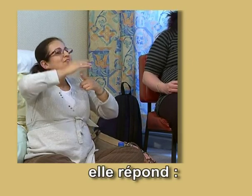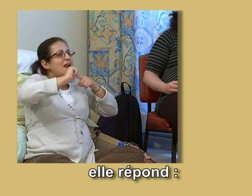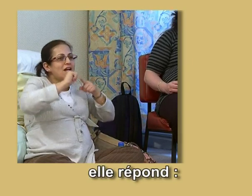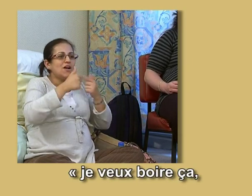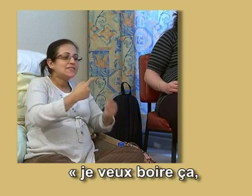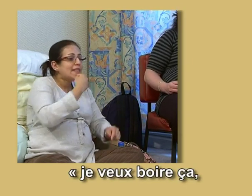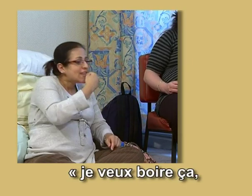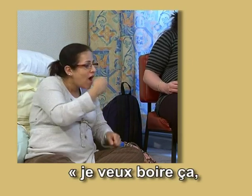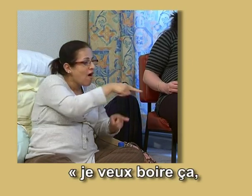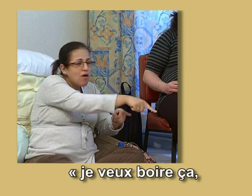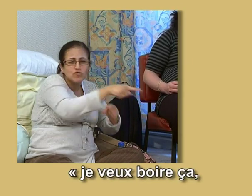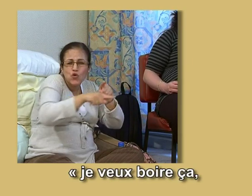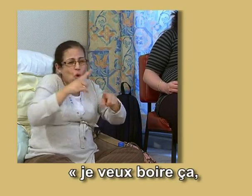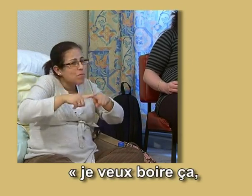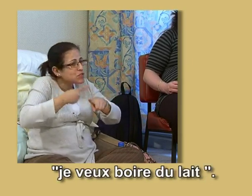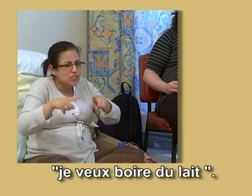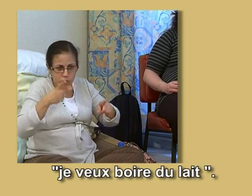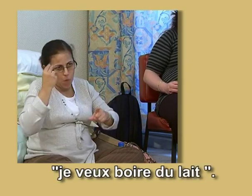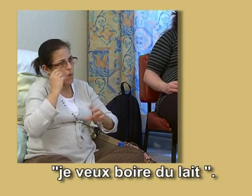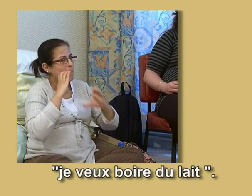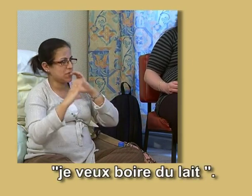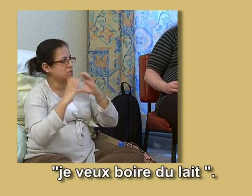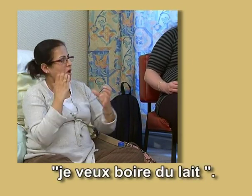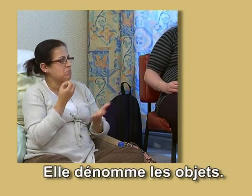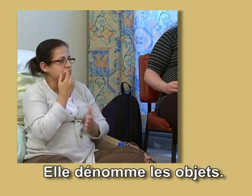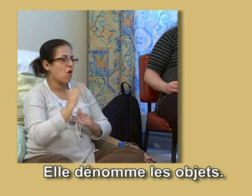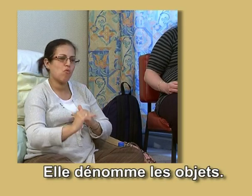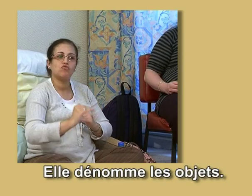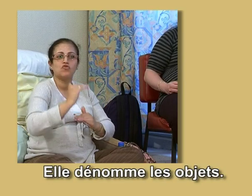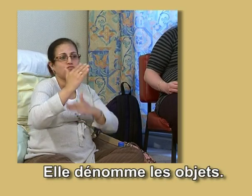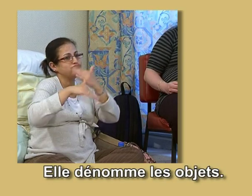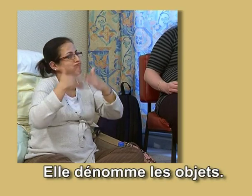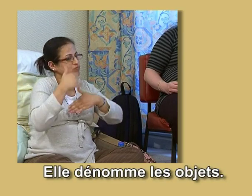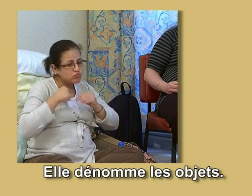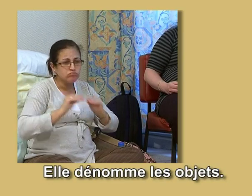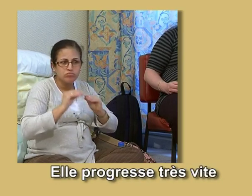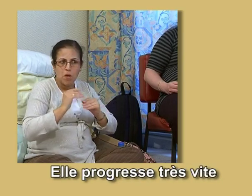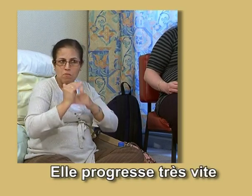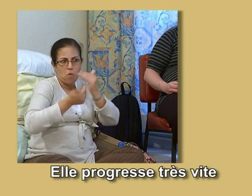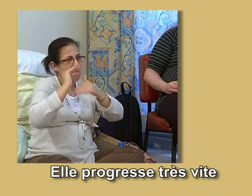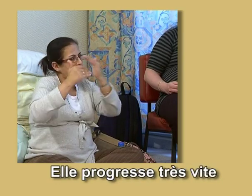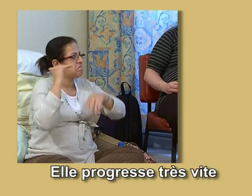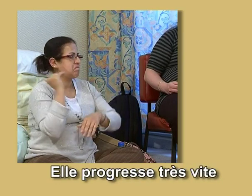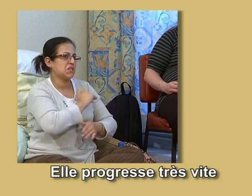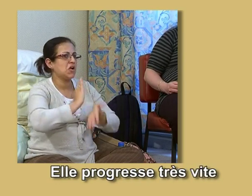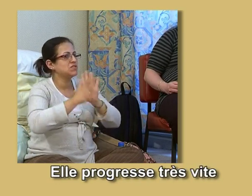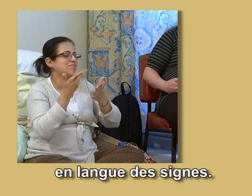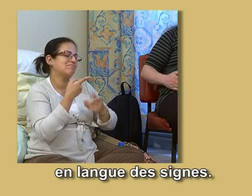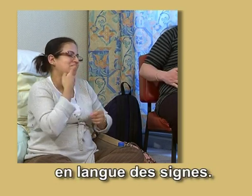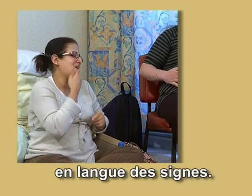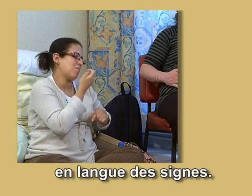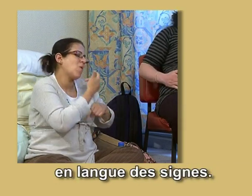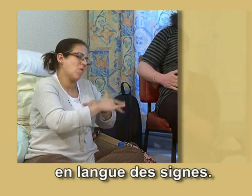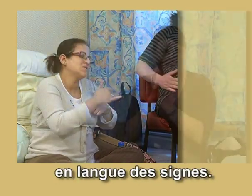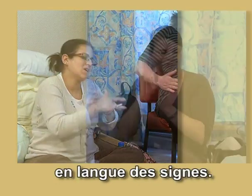demande tu veux boire, elle dit je veux boire ça, je veux boire du lait. Elle sait communiquer, elle désigne, nommer les objets, etc. Elle progresse